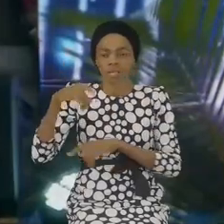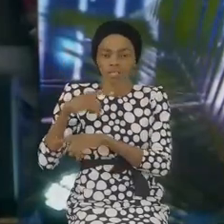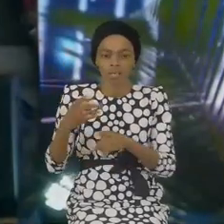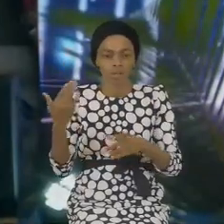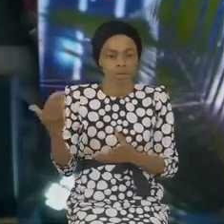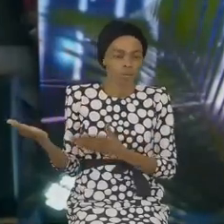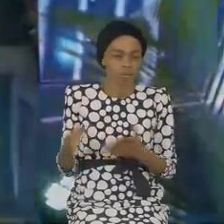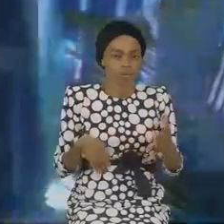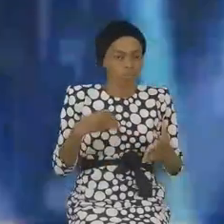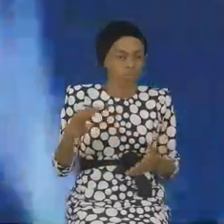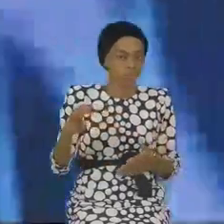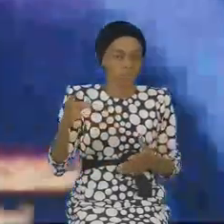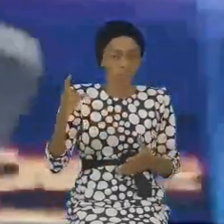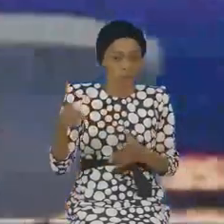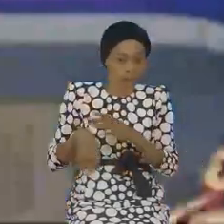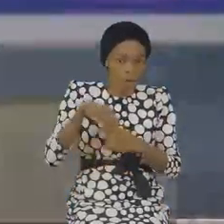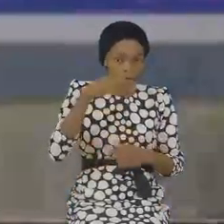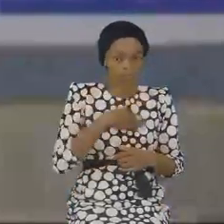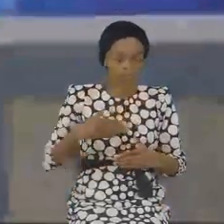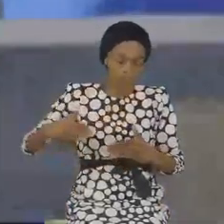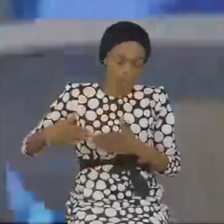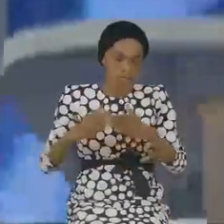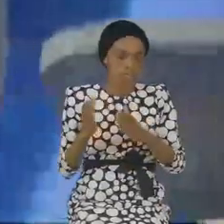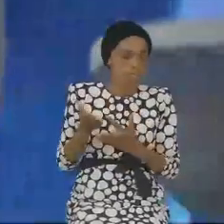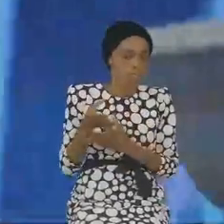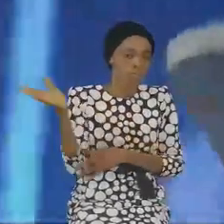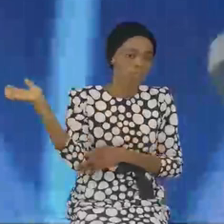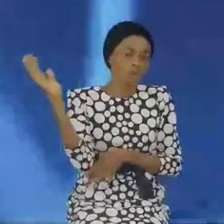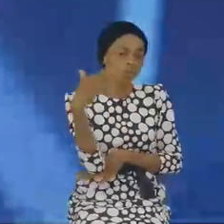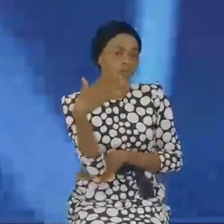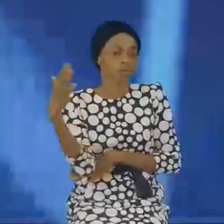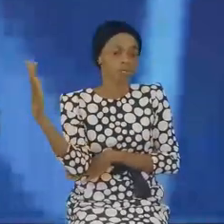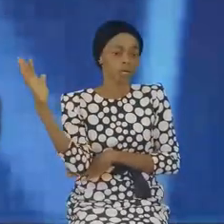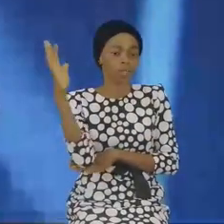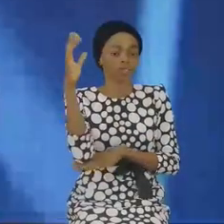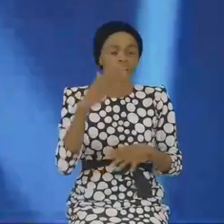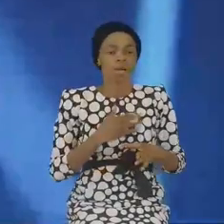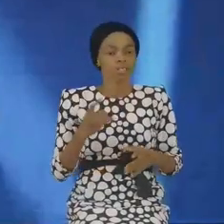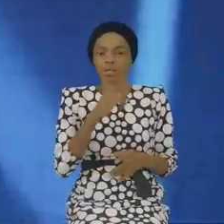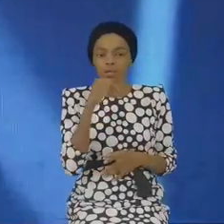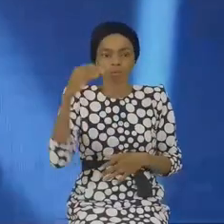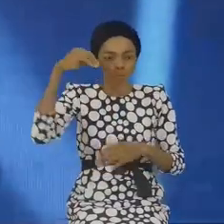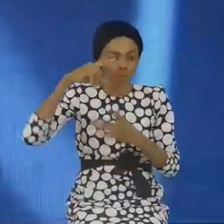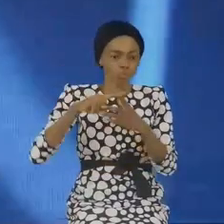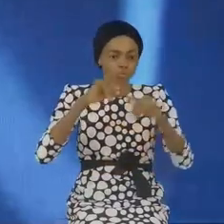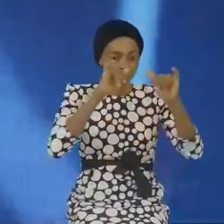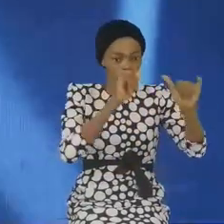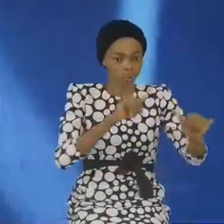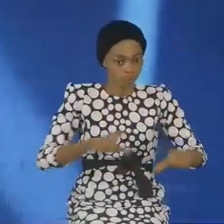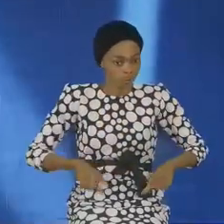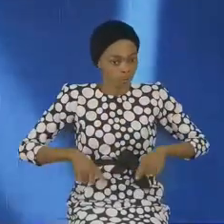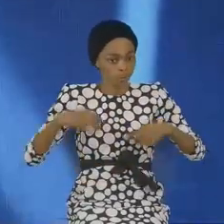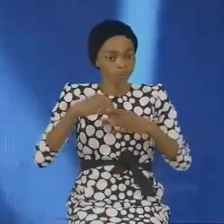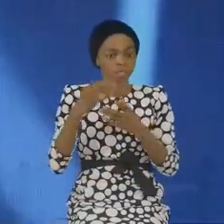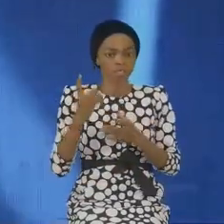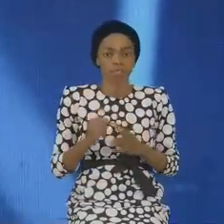de l'Égypte et il les a conduits dans le désert. Ils ne devaient pas habiter dans le désert. Le désert